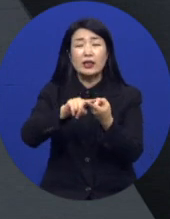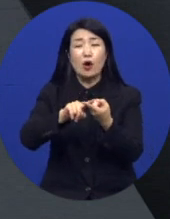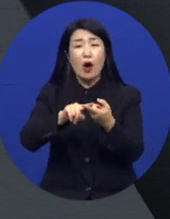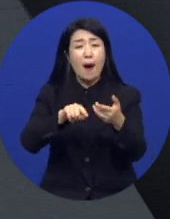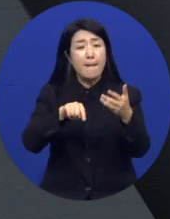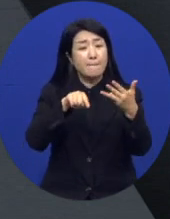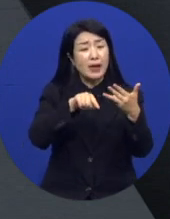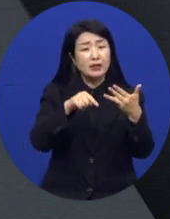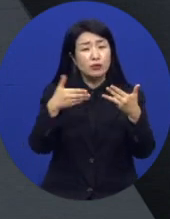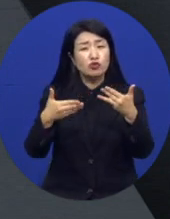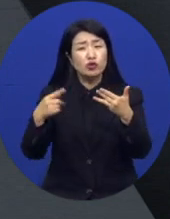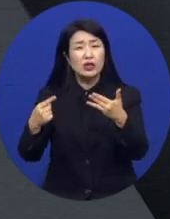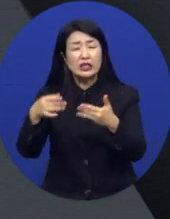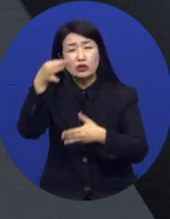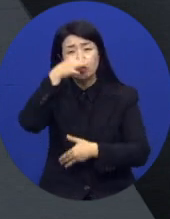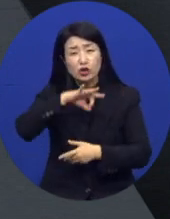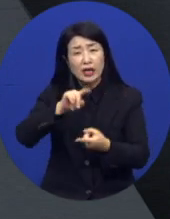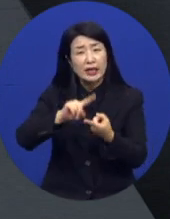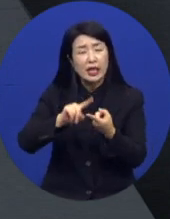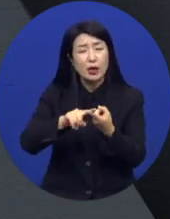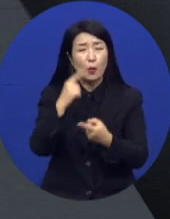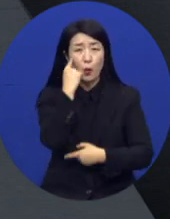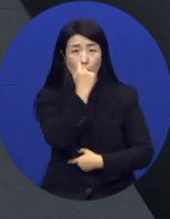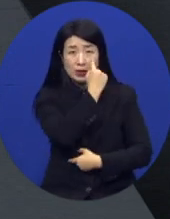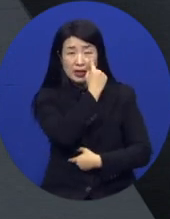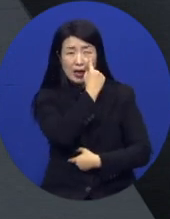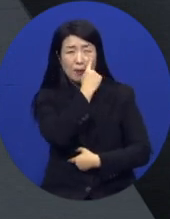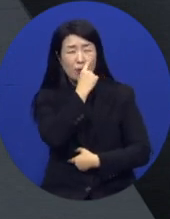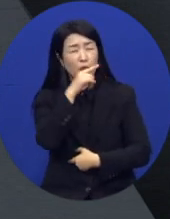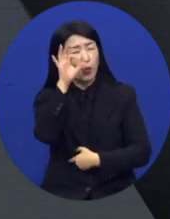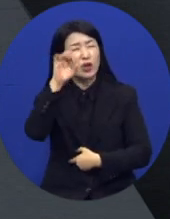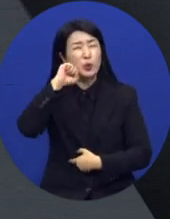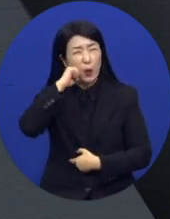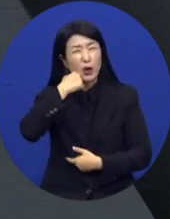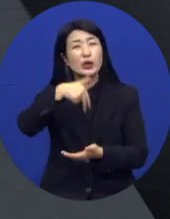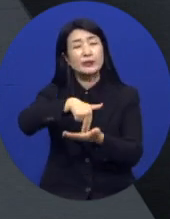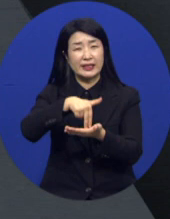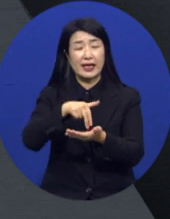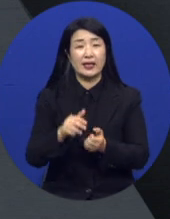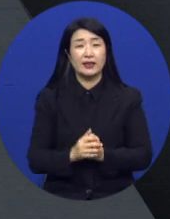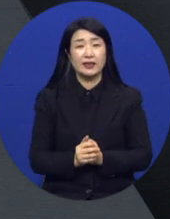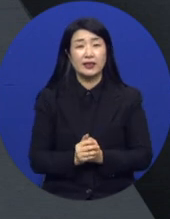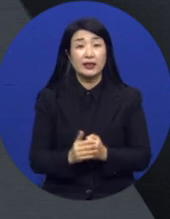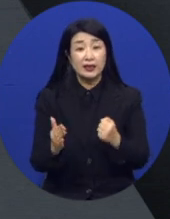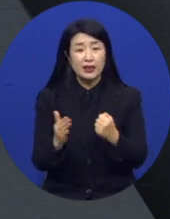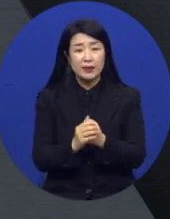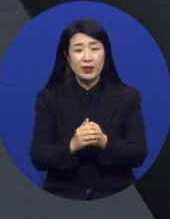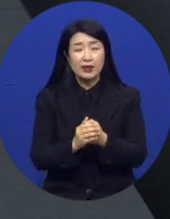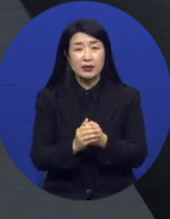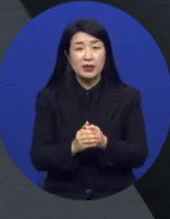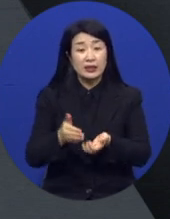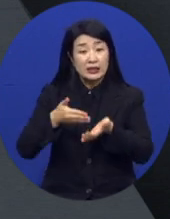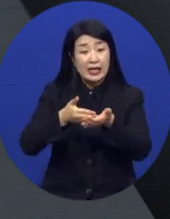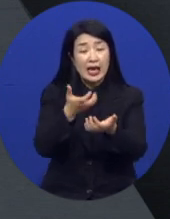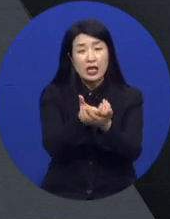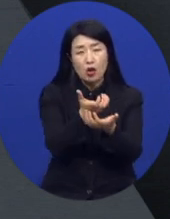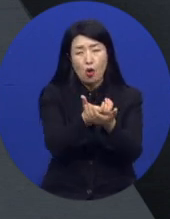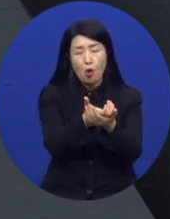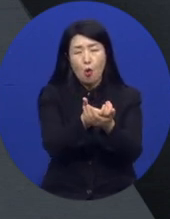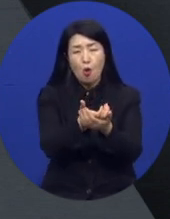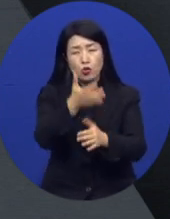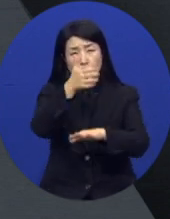8.91%도 과도하게 수익을 보장한 것으로 보기 어렵다고 밝혔습니다 제안서평가 1위 업체를